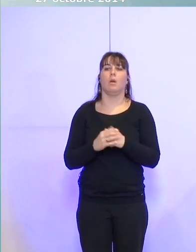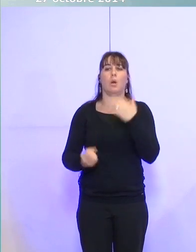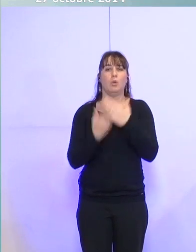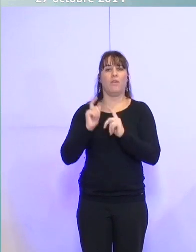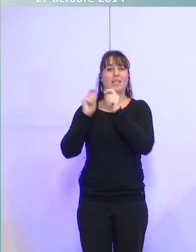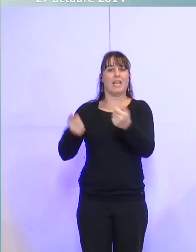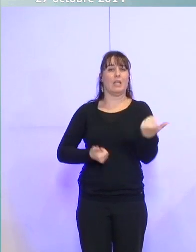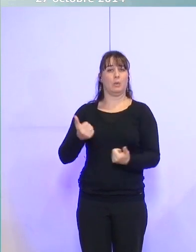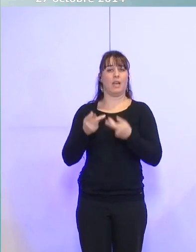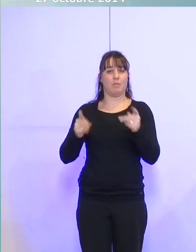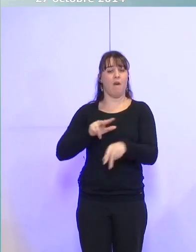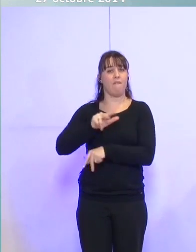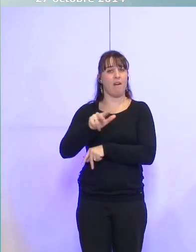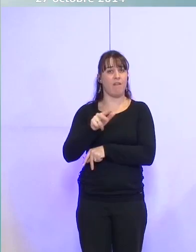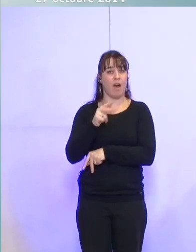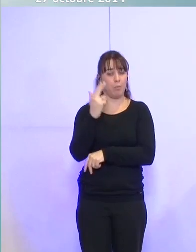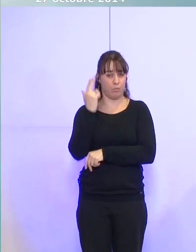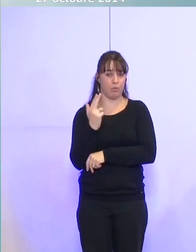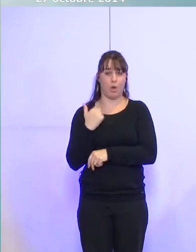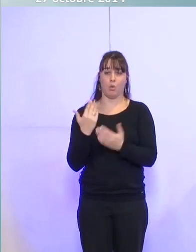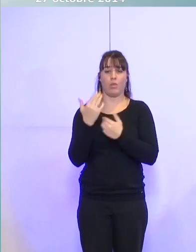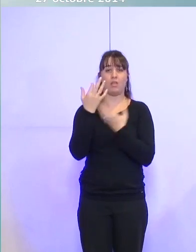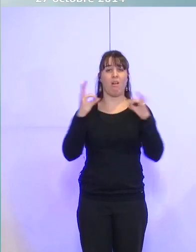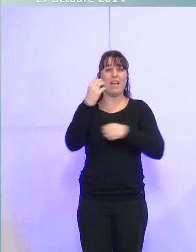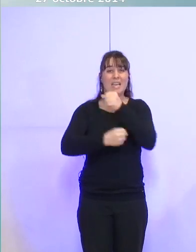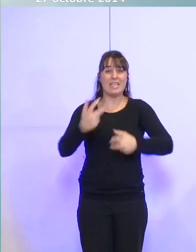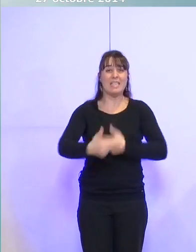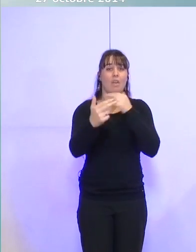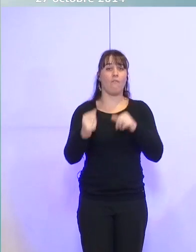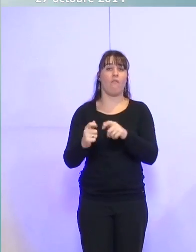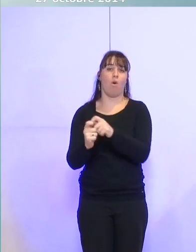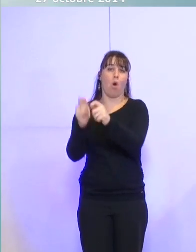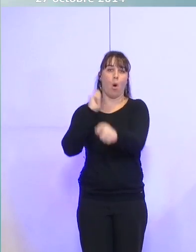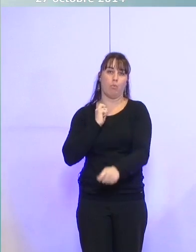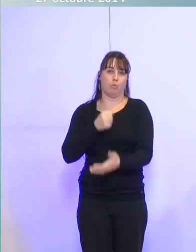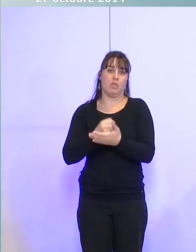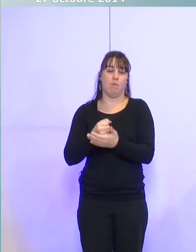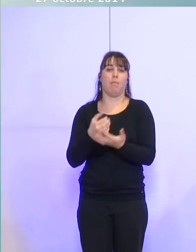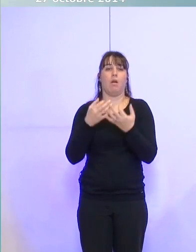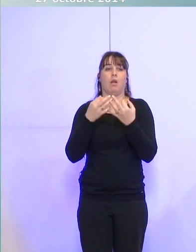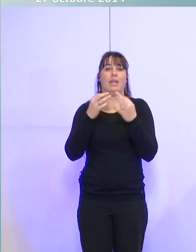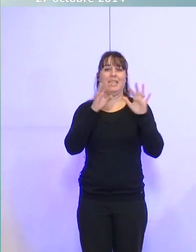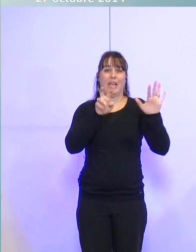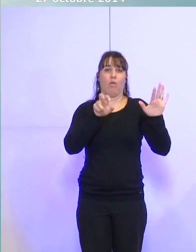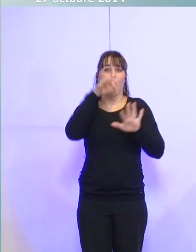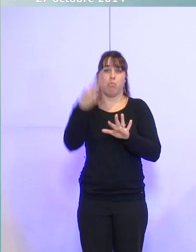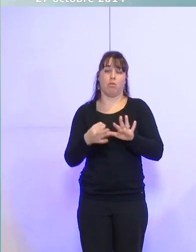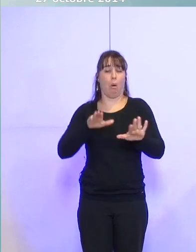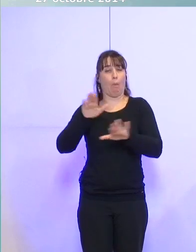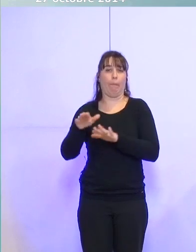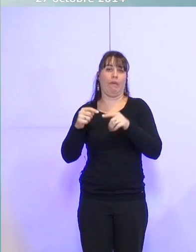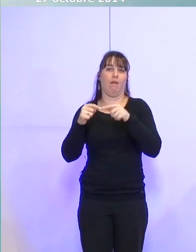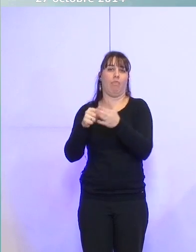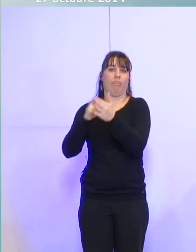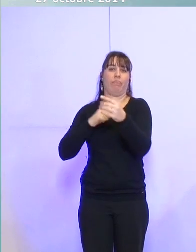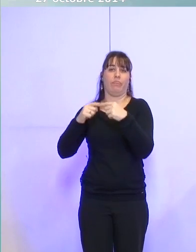services publics sera lancée et nous attendons le remboursement sur 10 ans d'au moins 80% des dettes d'Alpexpo. Malgré